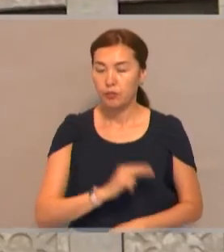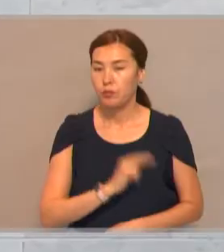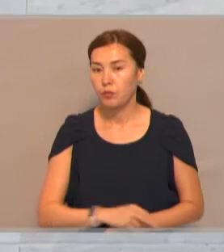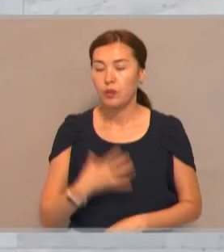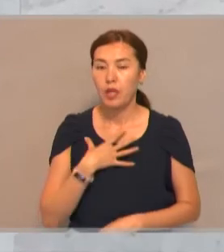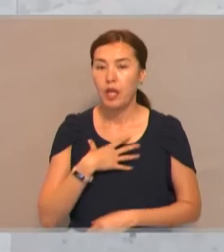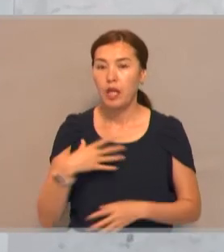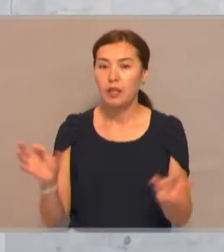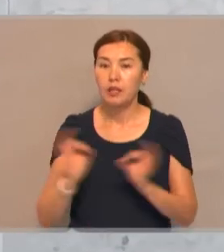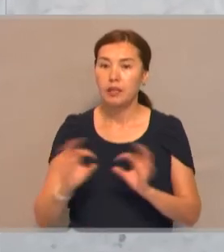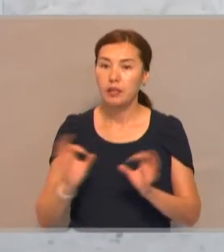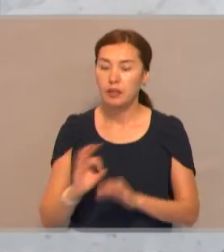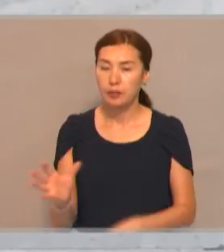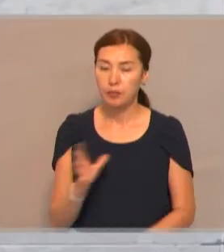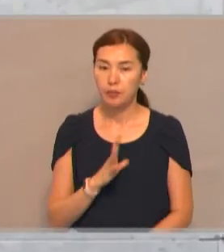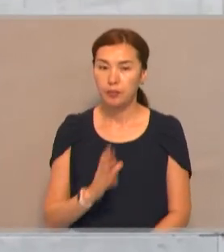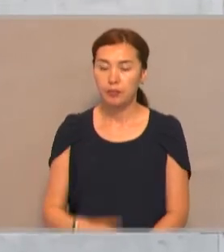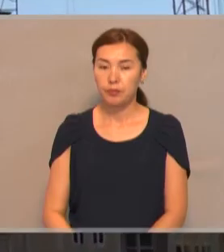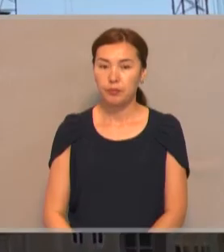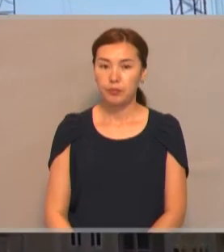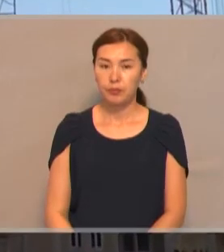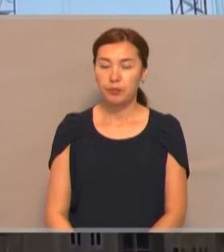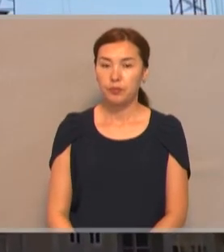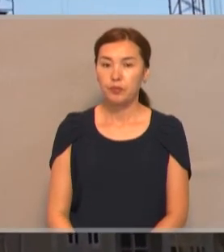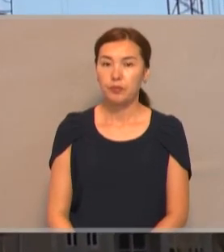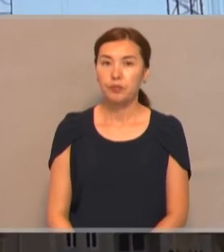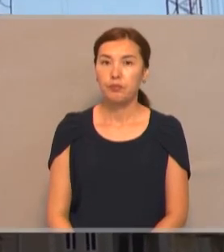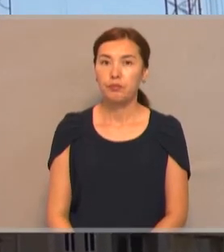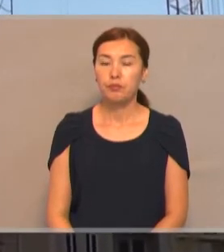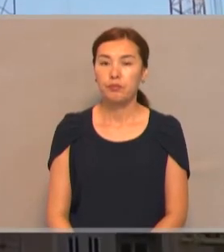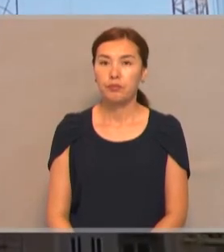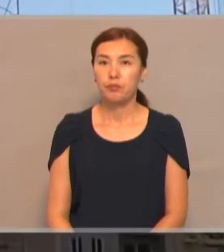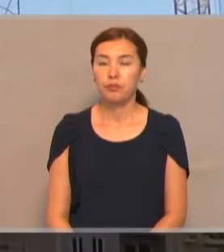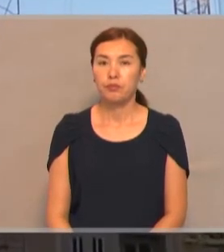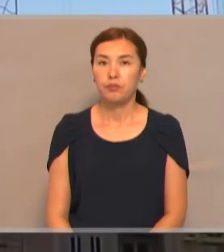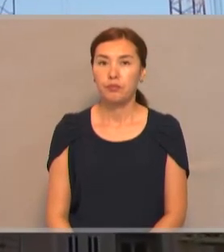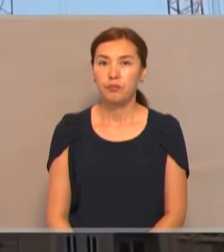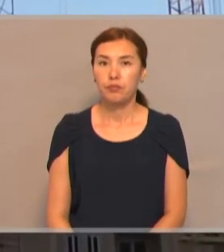жұмыстардың маңыздылығын атап өтті. Түркістан қаласынан Кенжехан Дүйсенбі, Нұрғожа Мамилов, Гүлмаржан Молдадос, жаңалықтар.